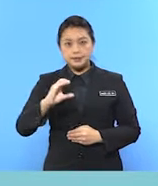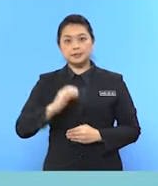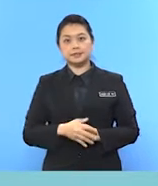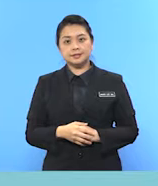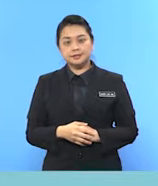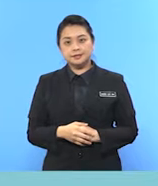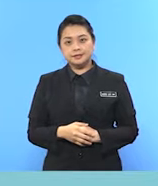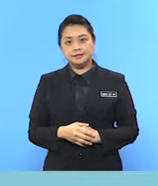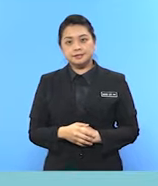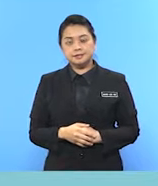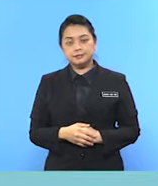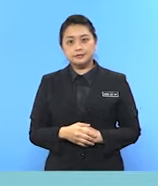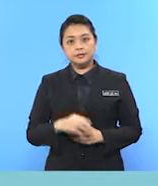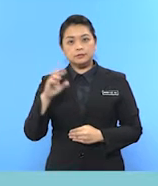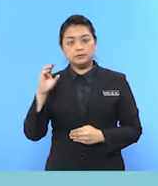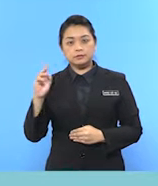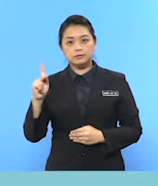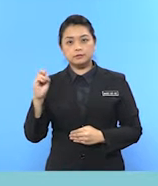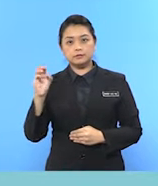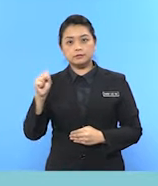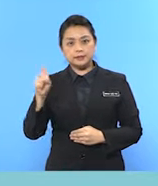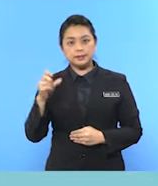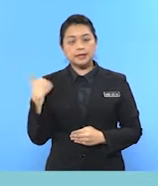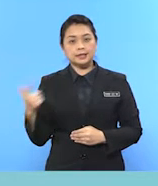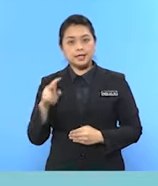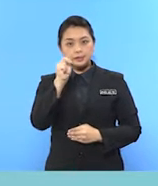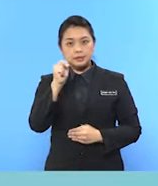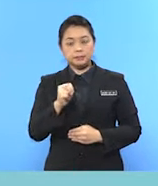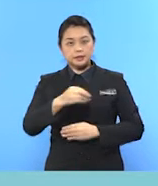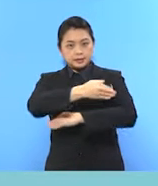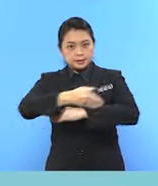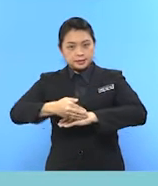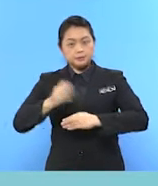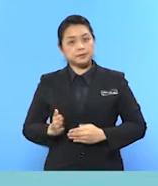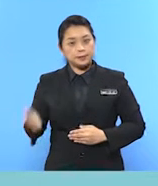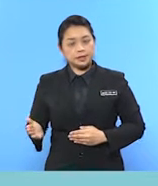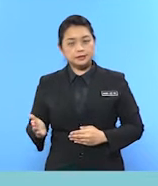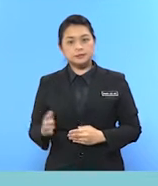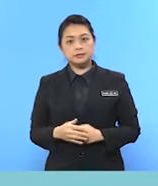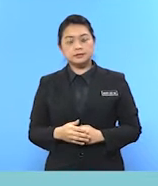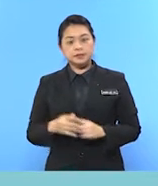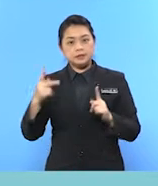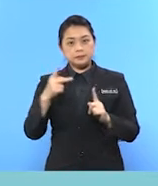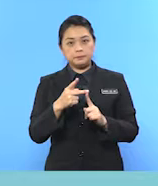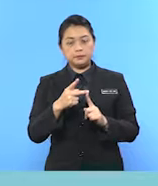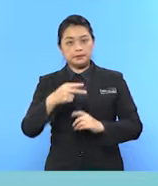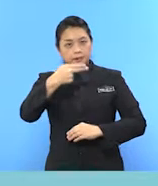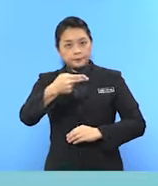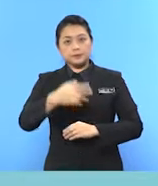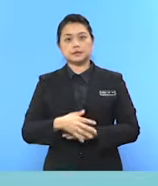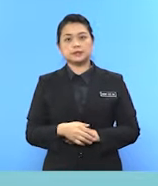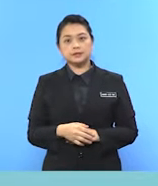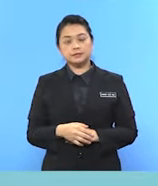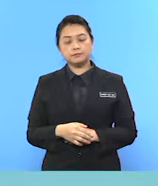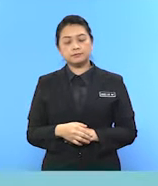AC. Cos X ialah nisbah sisi bersebelahan kepada